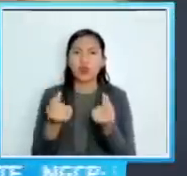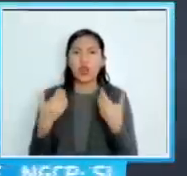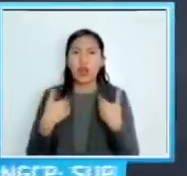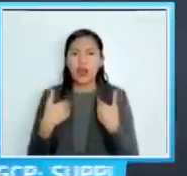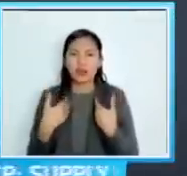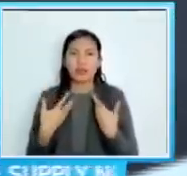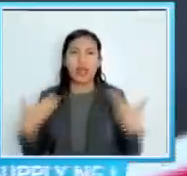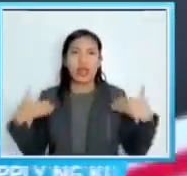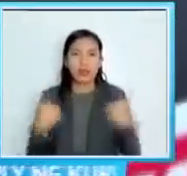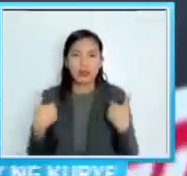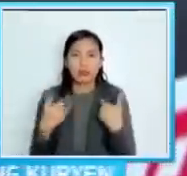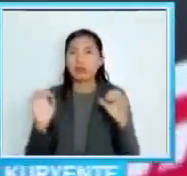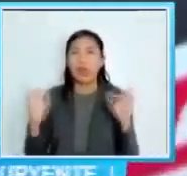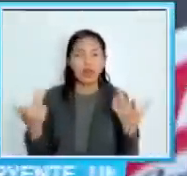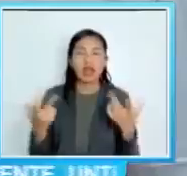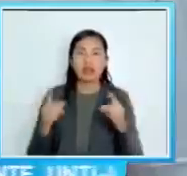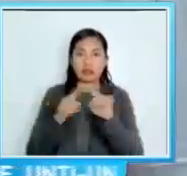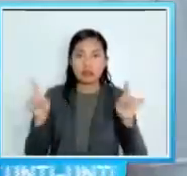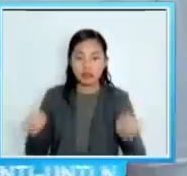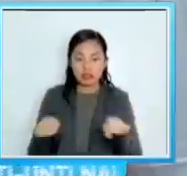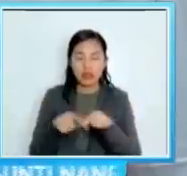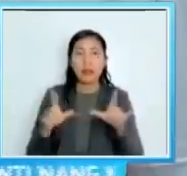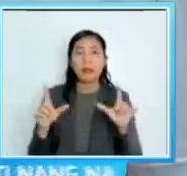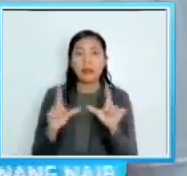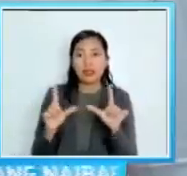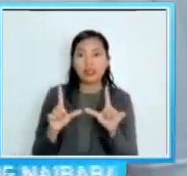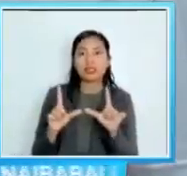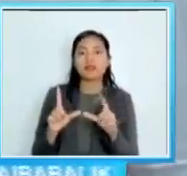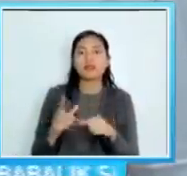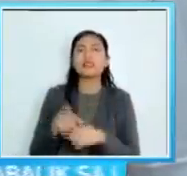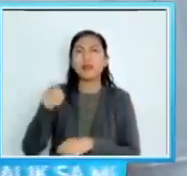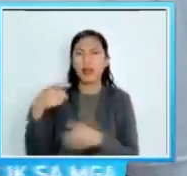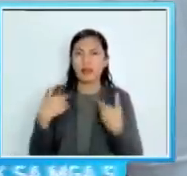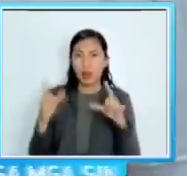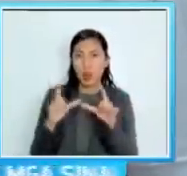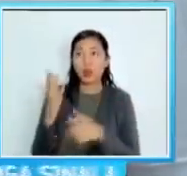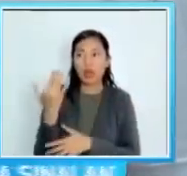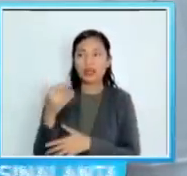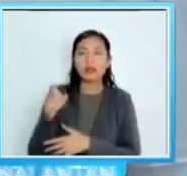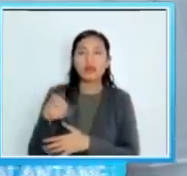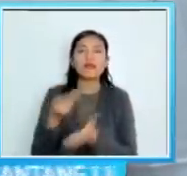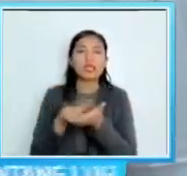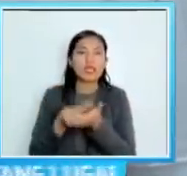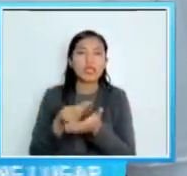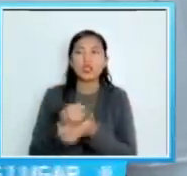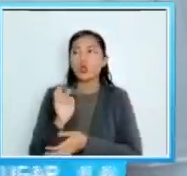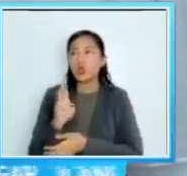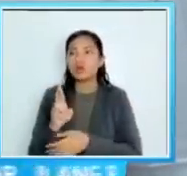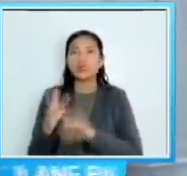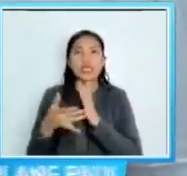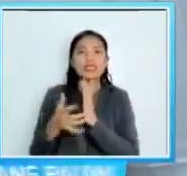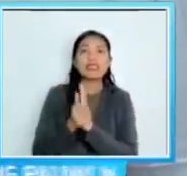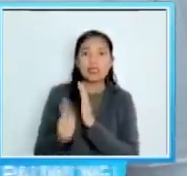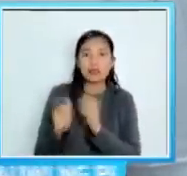kang permit, dapat may permit ka kasi dapat may financial at saka technical capability ka dyan. Otherwise, talagang